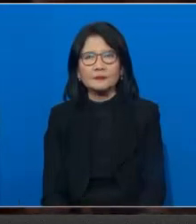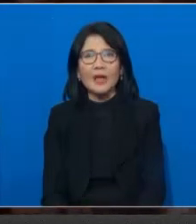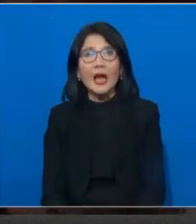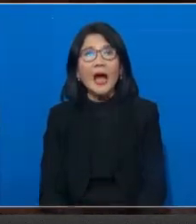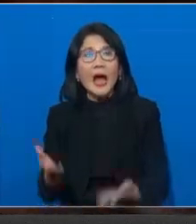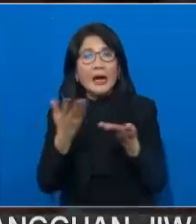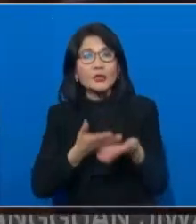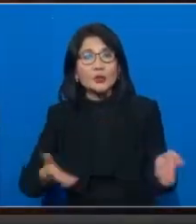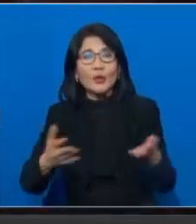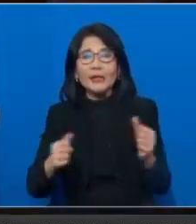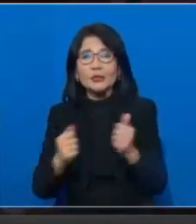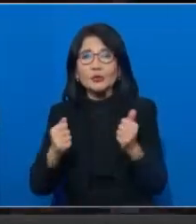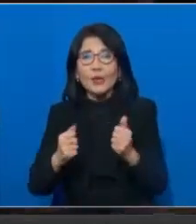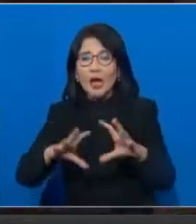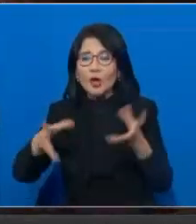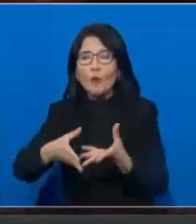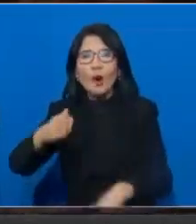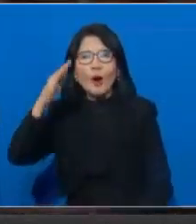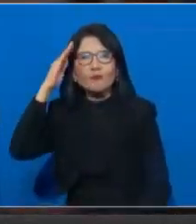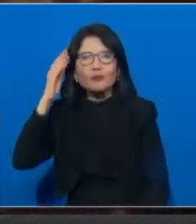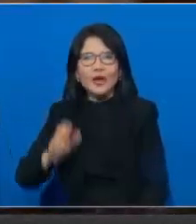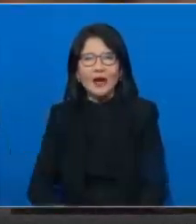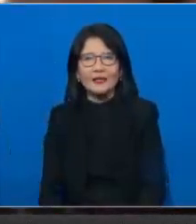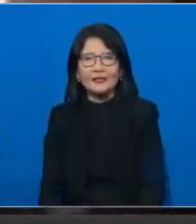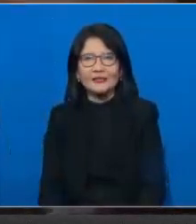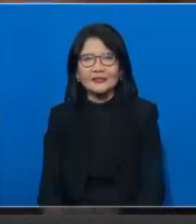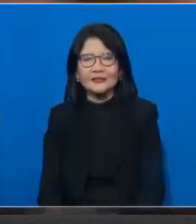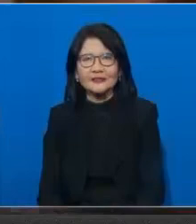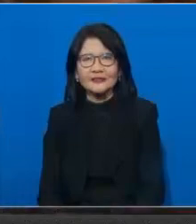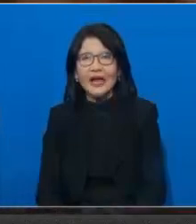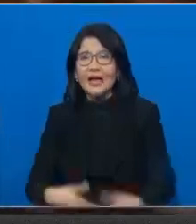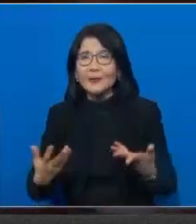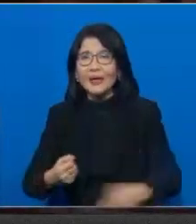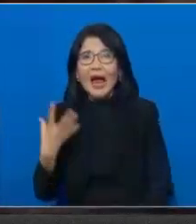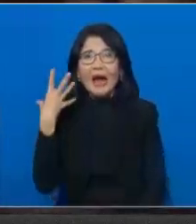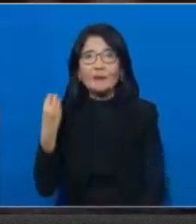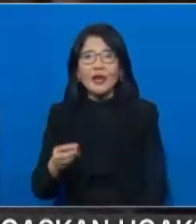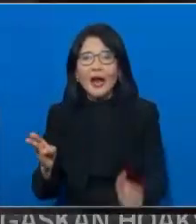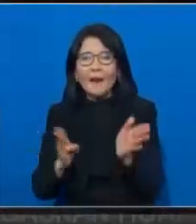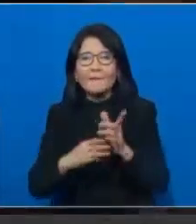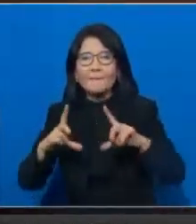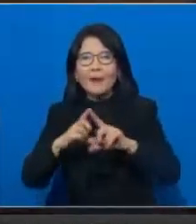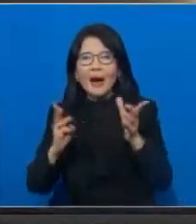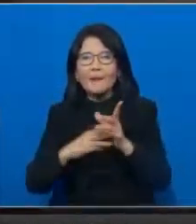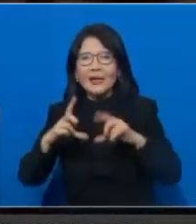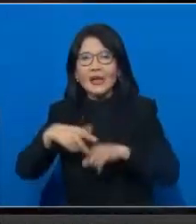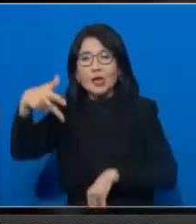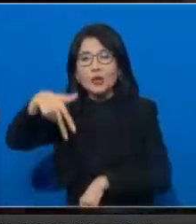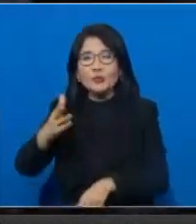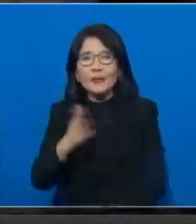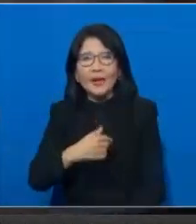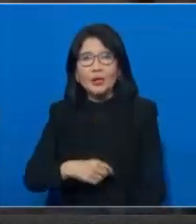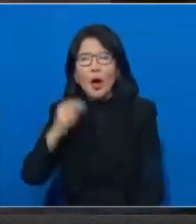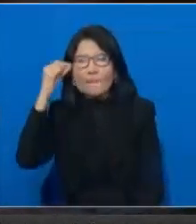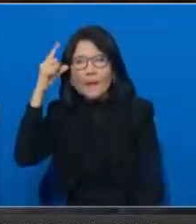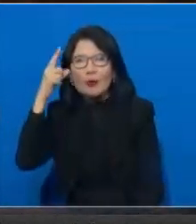Beginilah keseruan sekelompok pemuda di Desa Arale Utara, Kecamatan Arale, Kabupaten Mamasa, Sulawesi Barat saat membangunkan warga